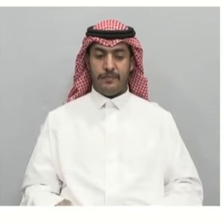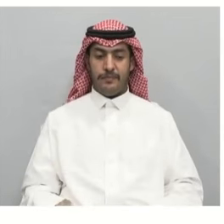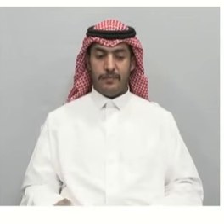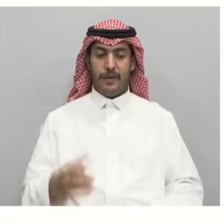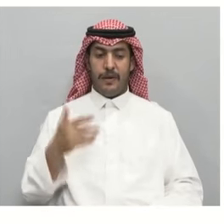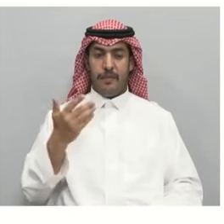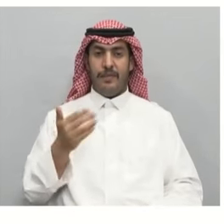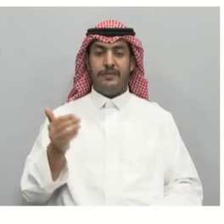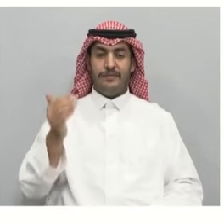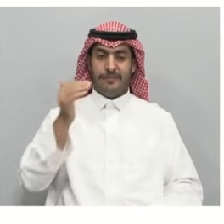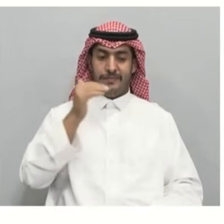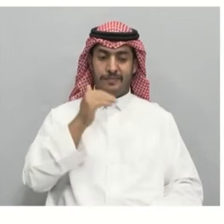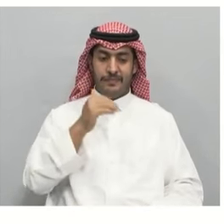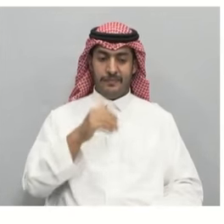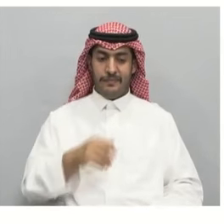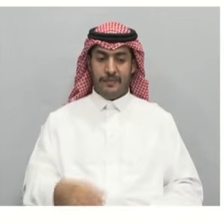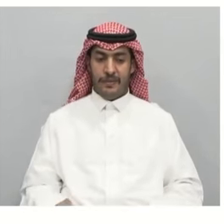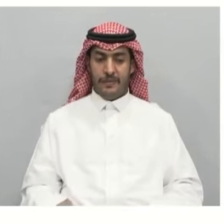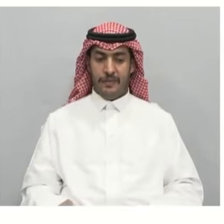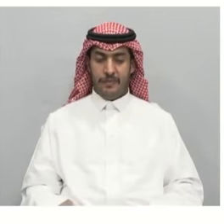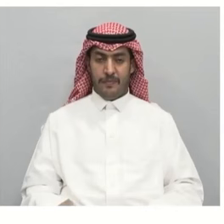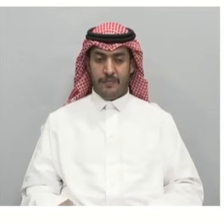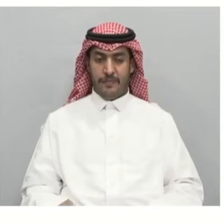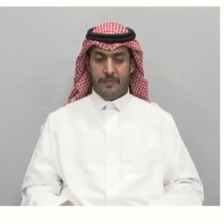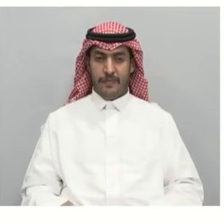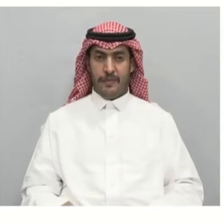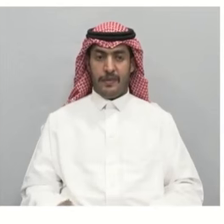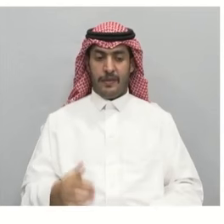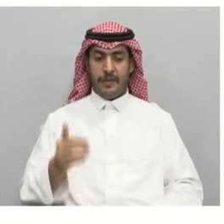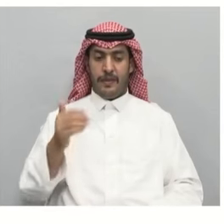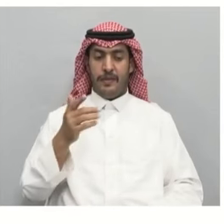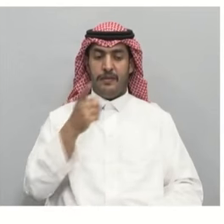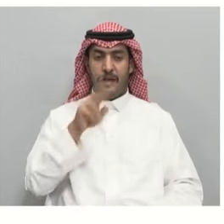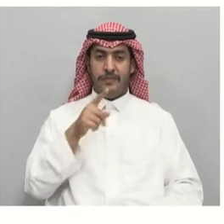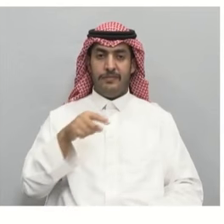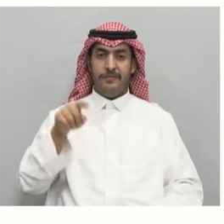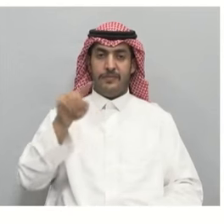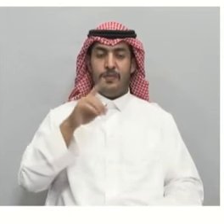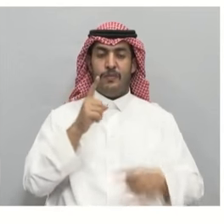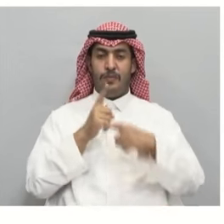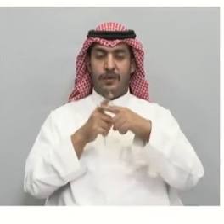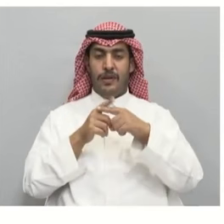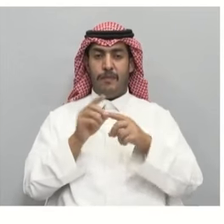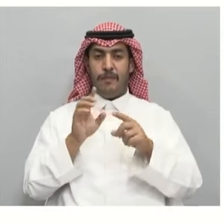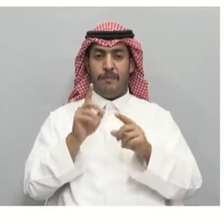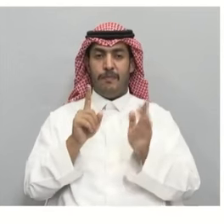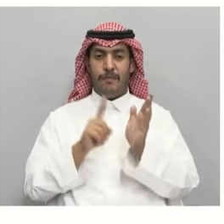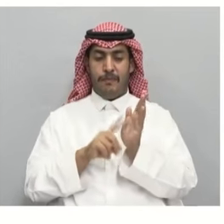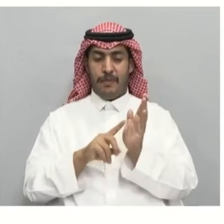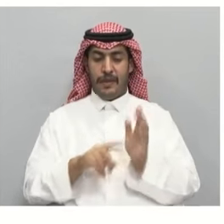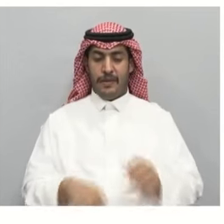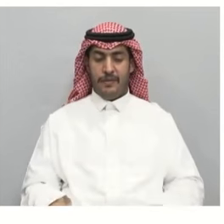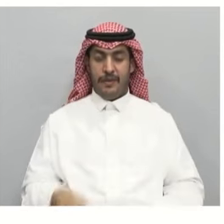يرجع مره اخرى وهذا الجزء يرجع هنا ايضا حتى يرجع الى القطب الموجب في البطاريه